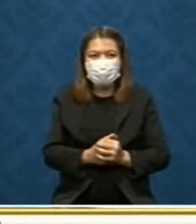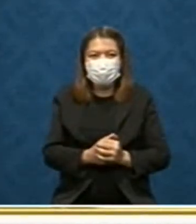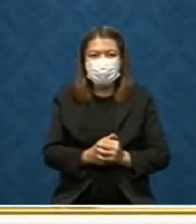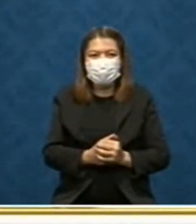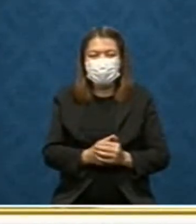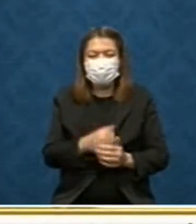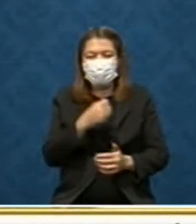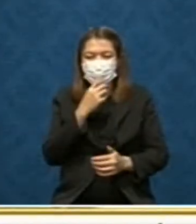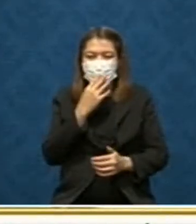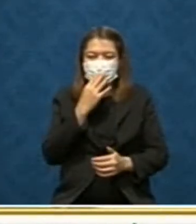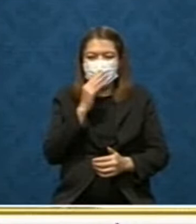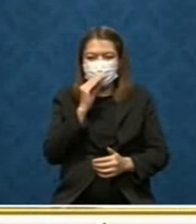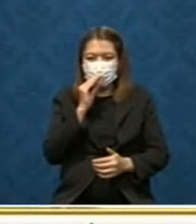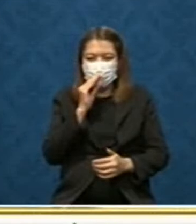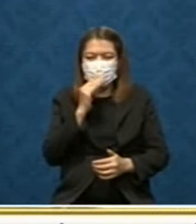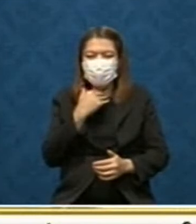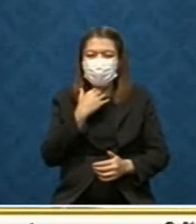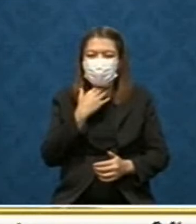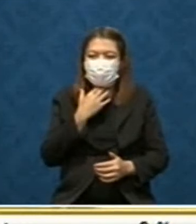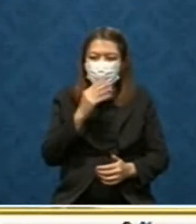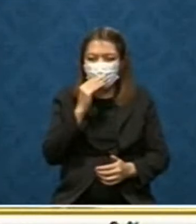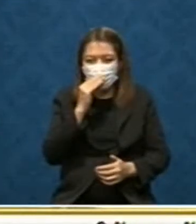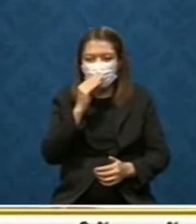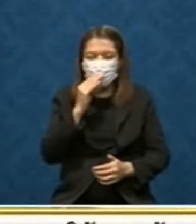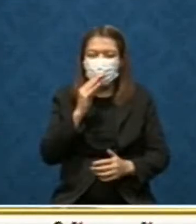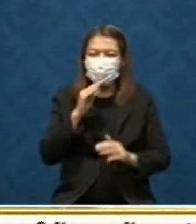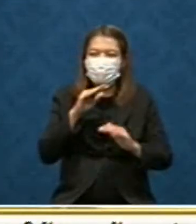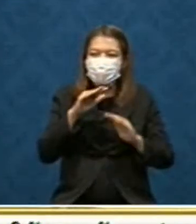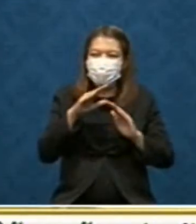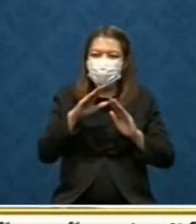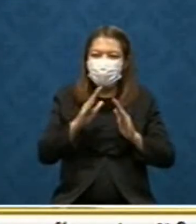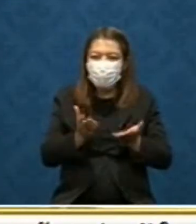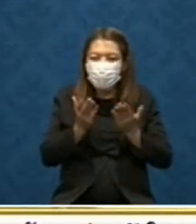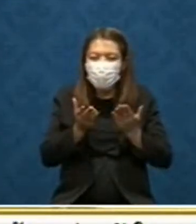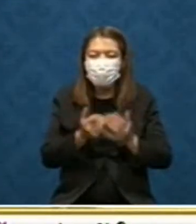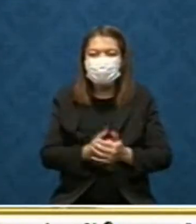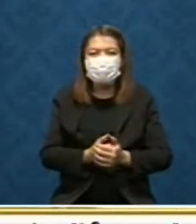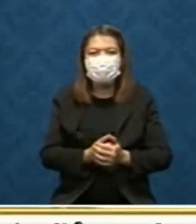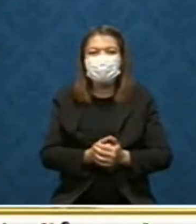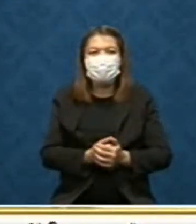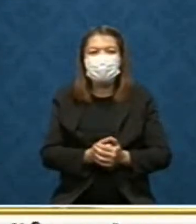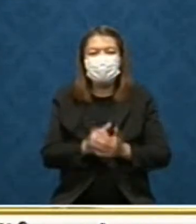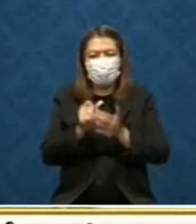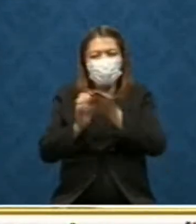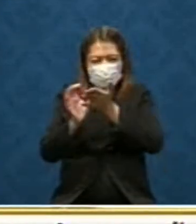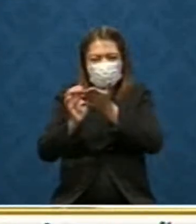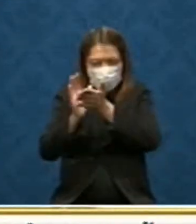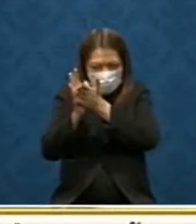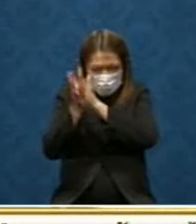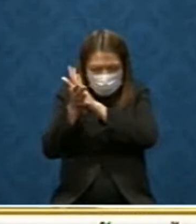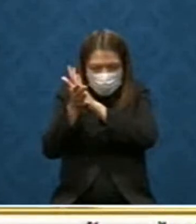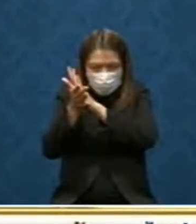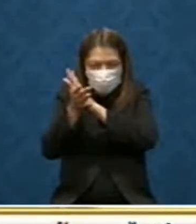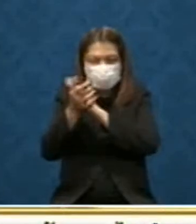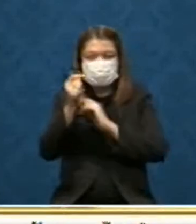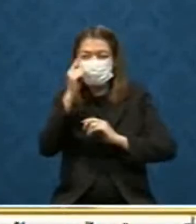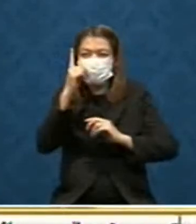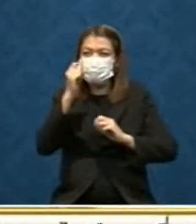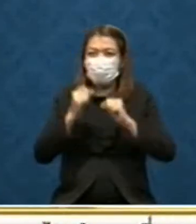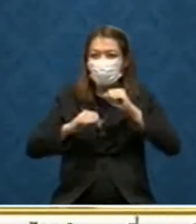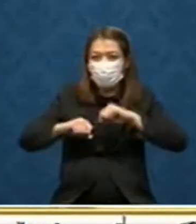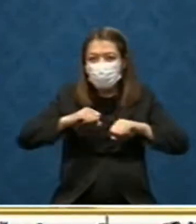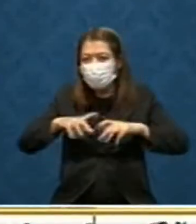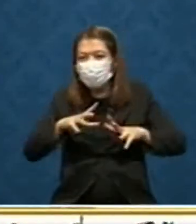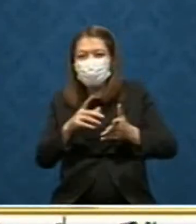เสีงออยๆเสีงอ่ๆบอกว่าจะต้องพฤธิรูปก็เลยขึงขังตึงตั ตึง